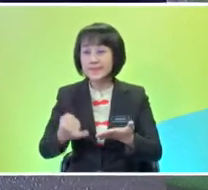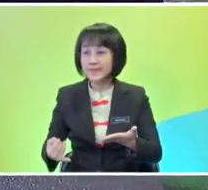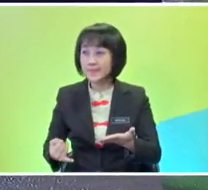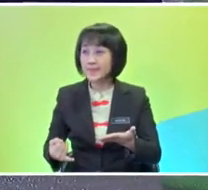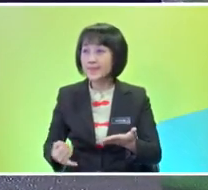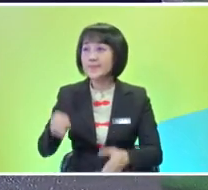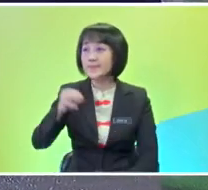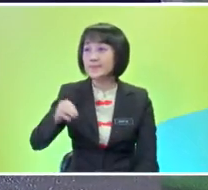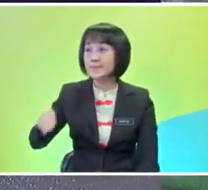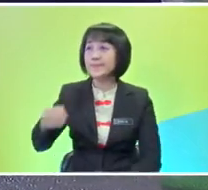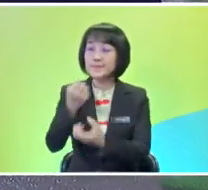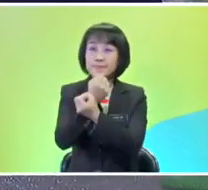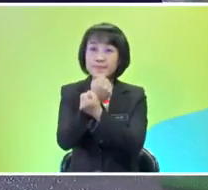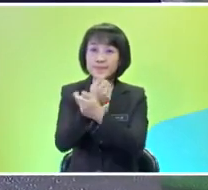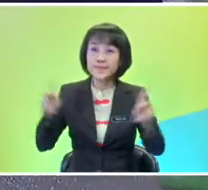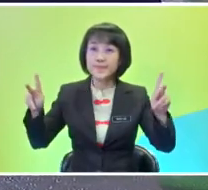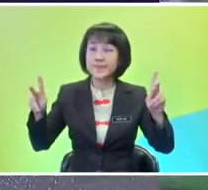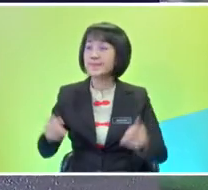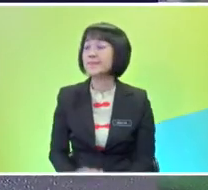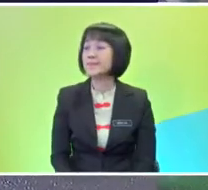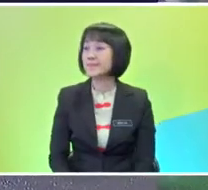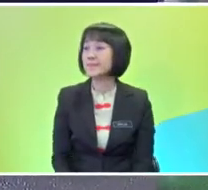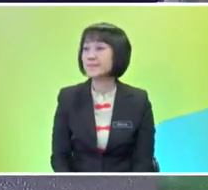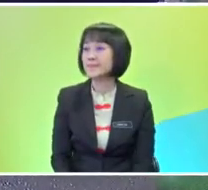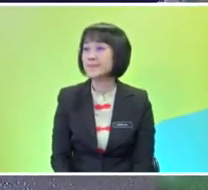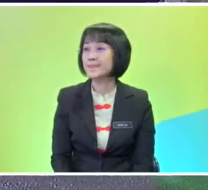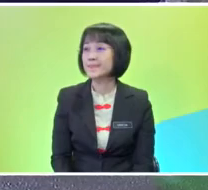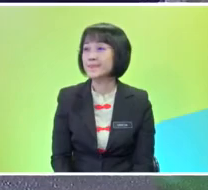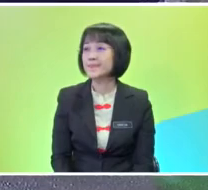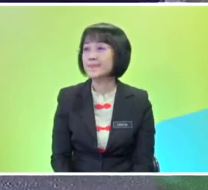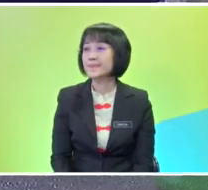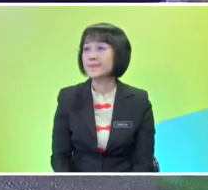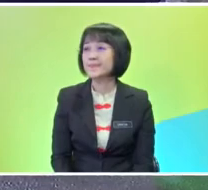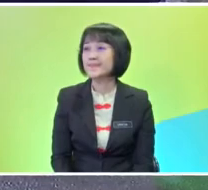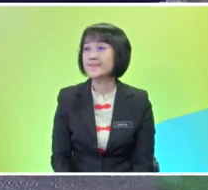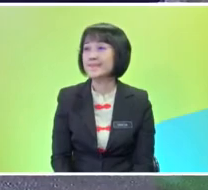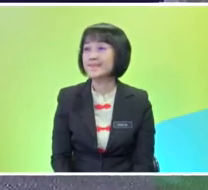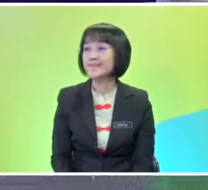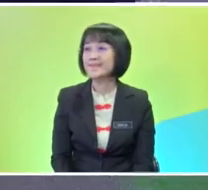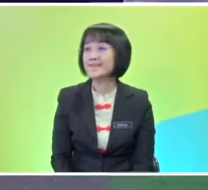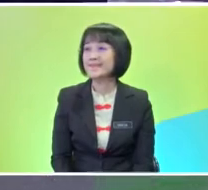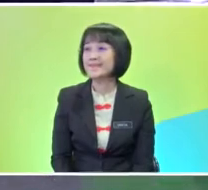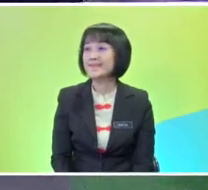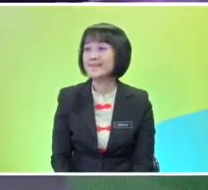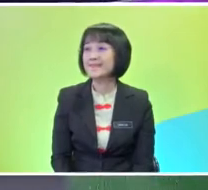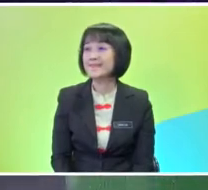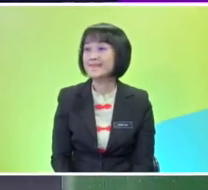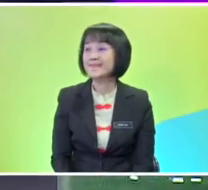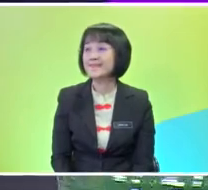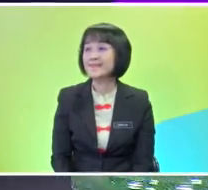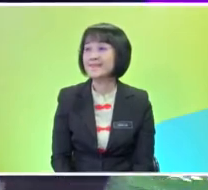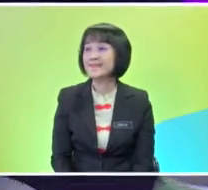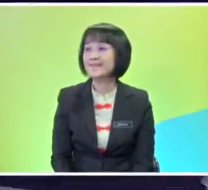tempat cikgung aja Oke oke Ini mirip kita tengok ini kayak gula pasir kita